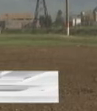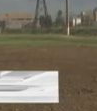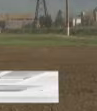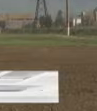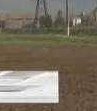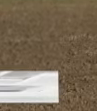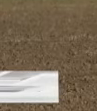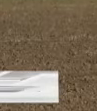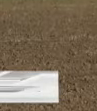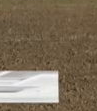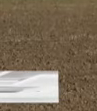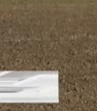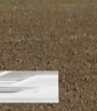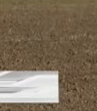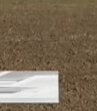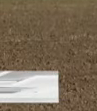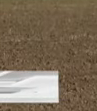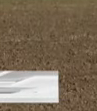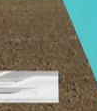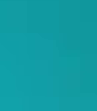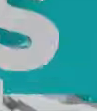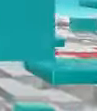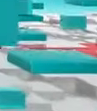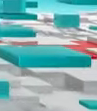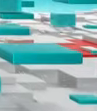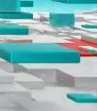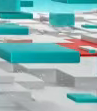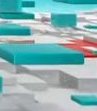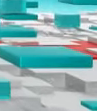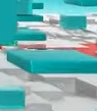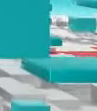өңірде олы жәндіктен зардап шеккендер көп.